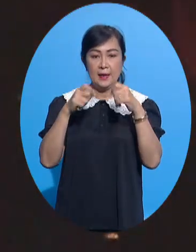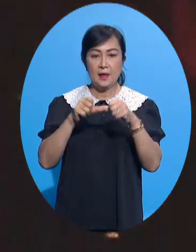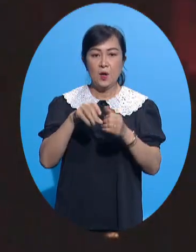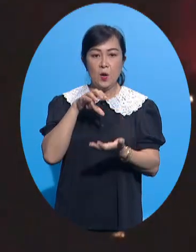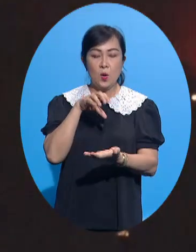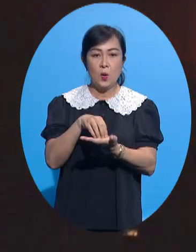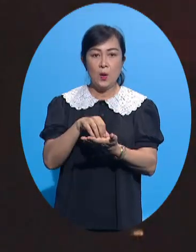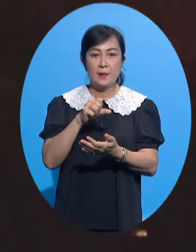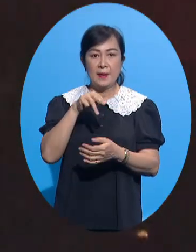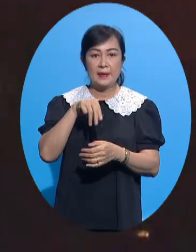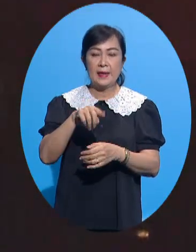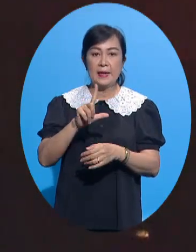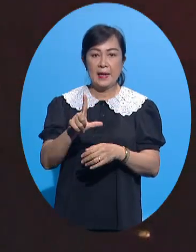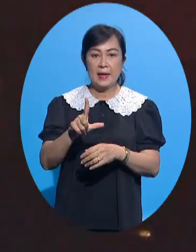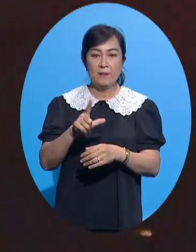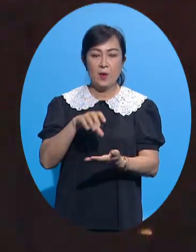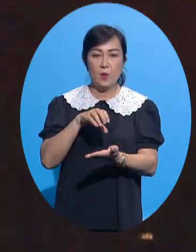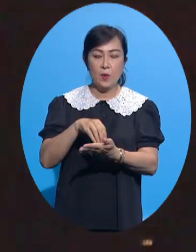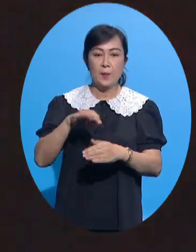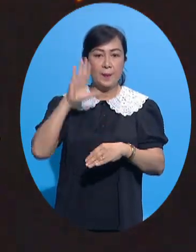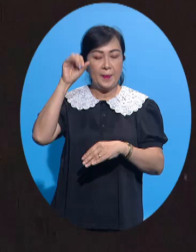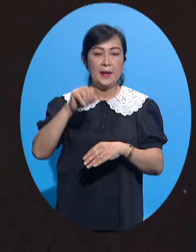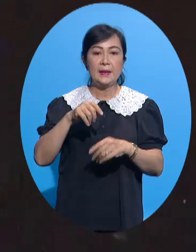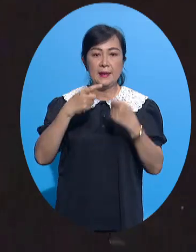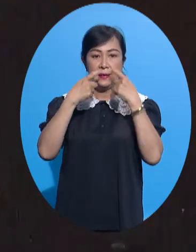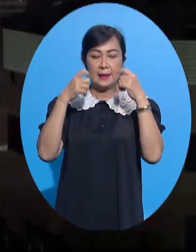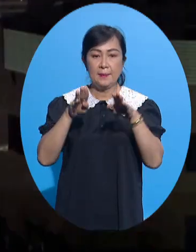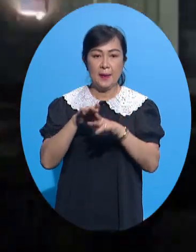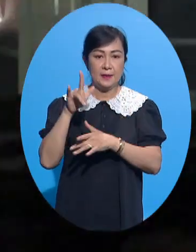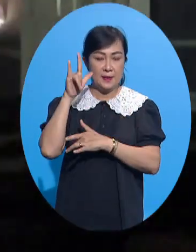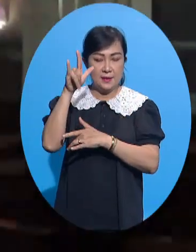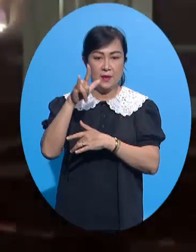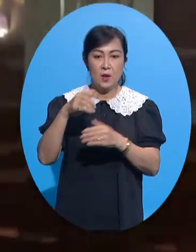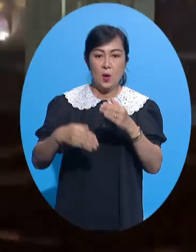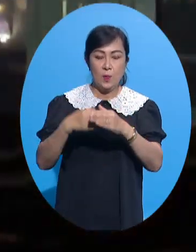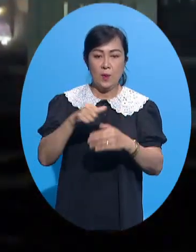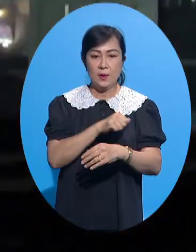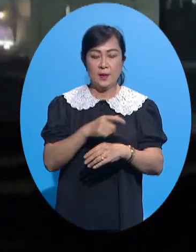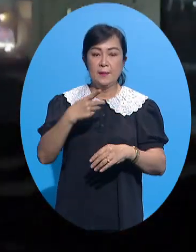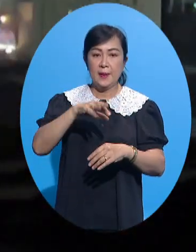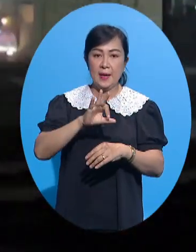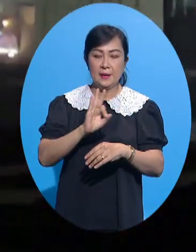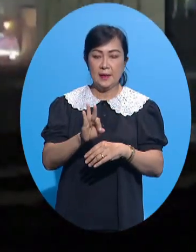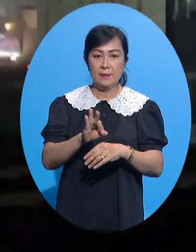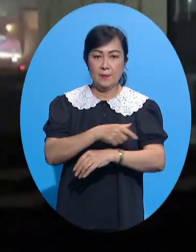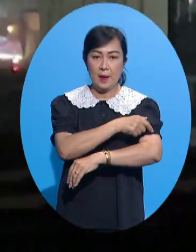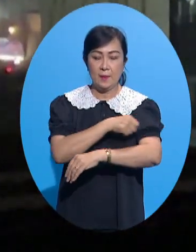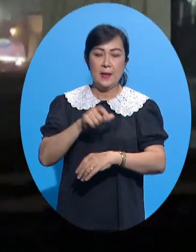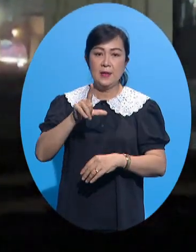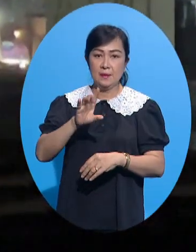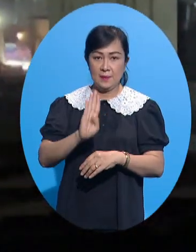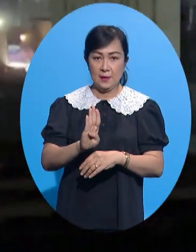khu định cư Al-Manara và các khu vực miền Bắc Israel bằng tên lửa để ủng hộ người dân Palestine và bảo vệ